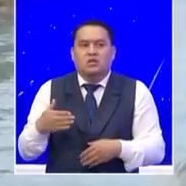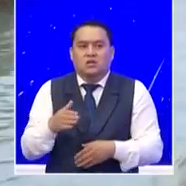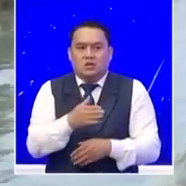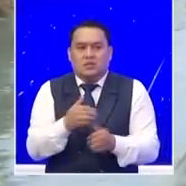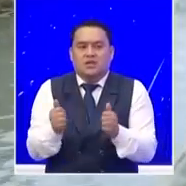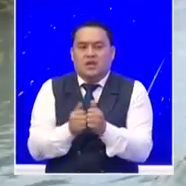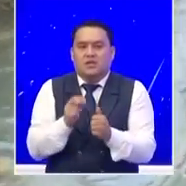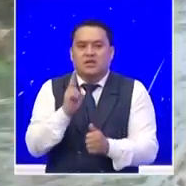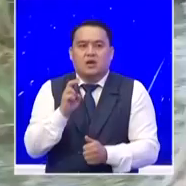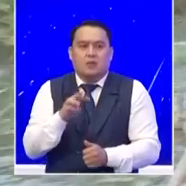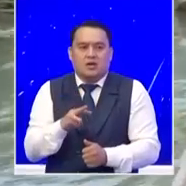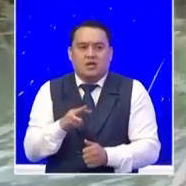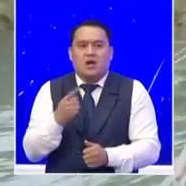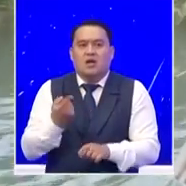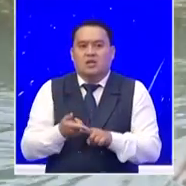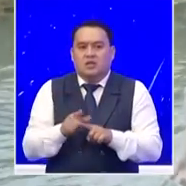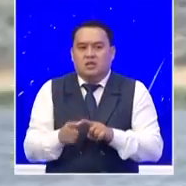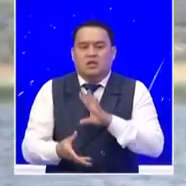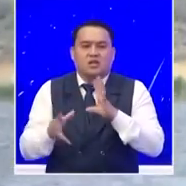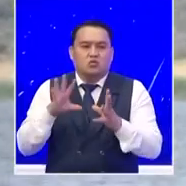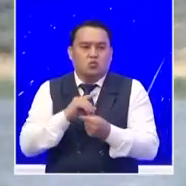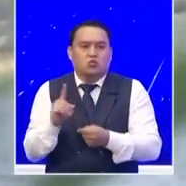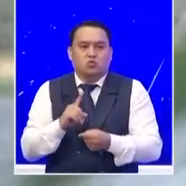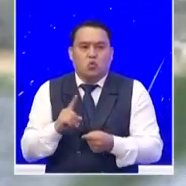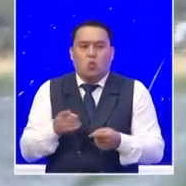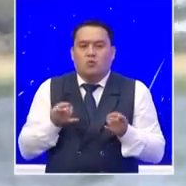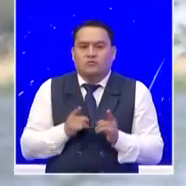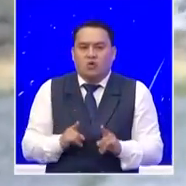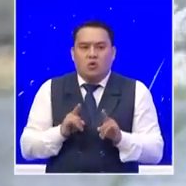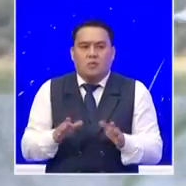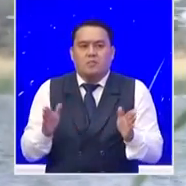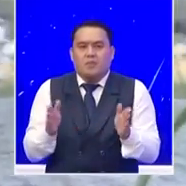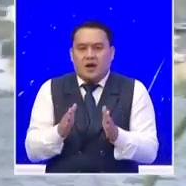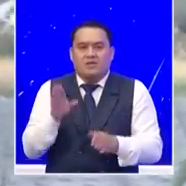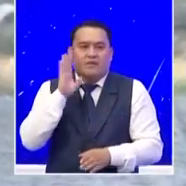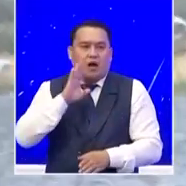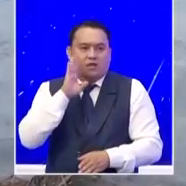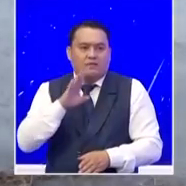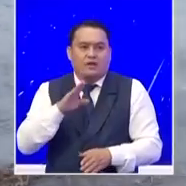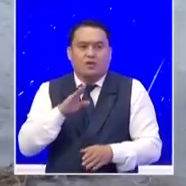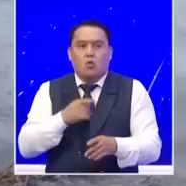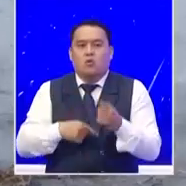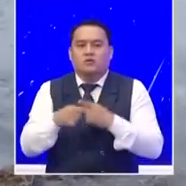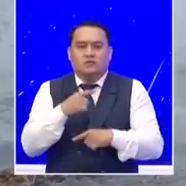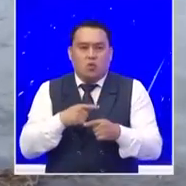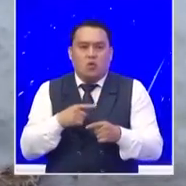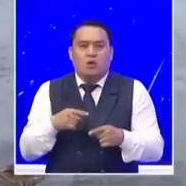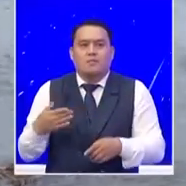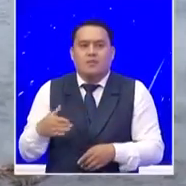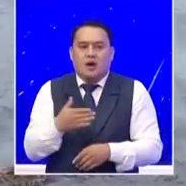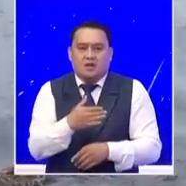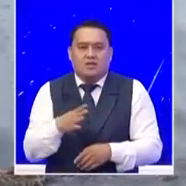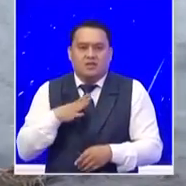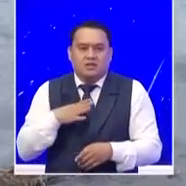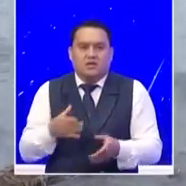радиусе на километр. Зачастую это приводит к тому, что икру рыба мечет на мелководье. А когда вода отходит, вылупившиеся мальки